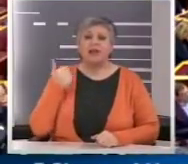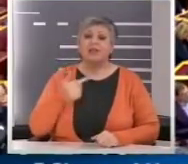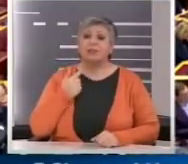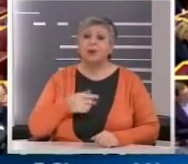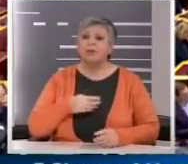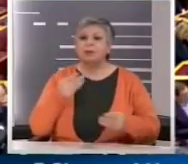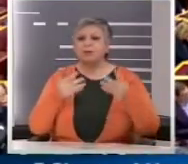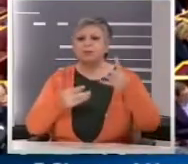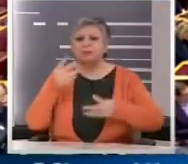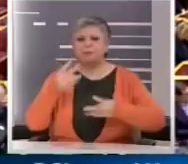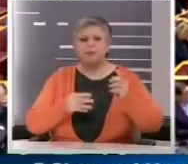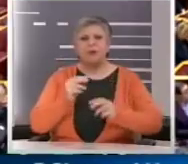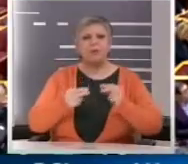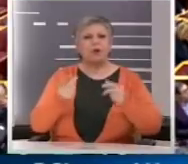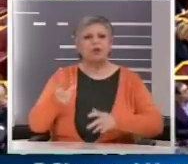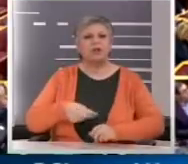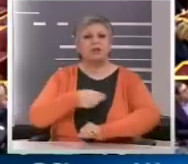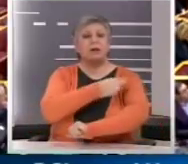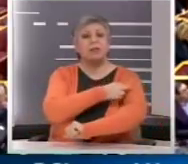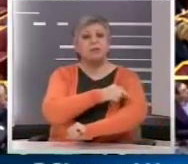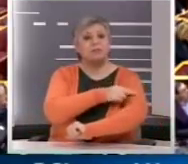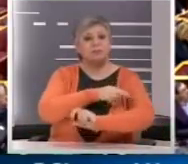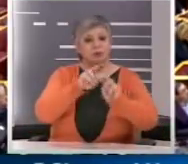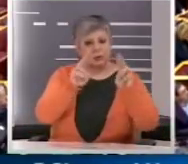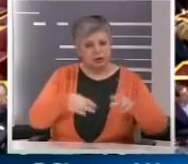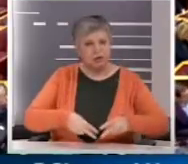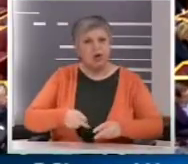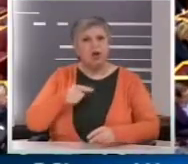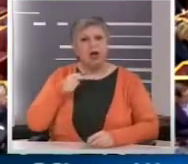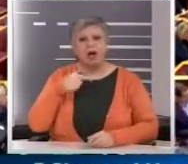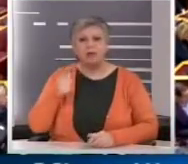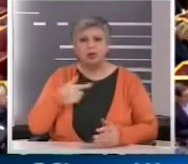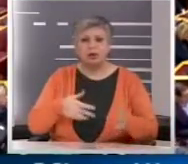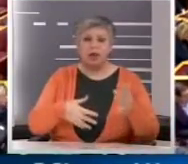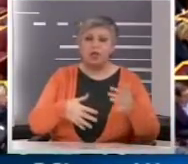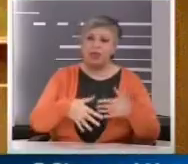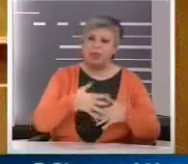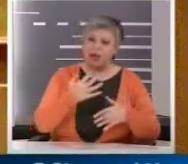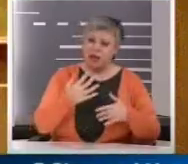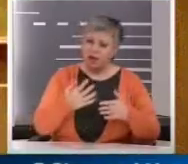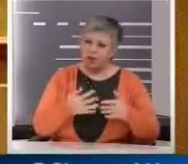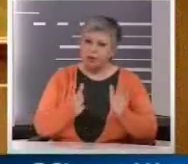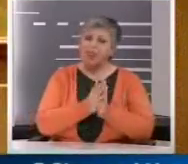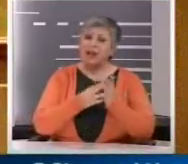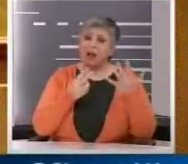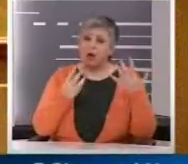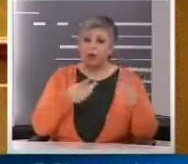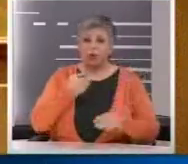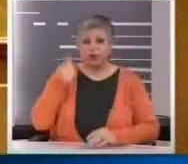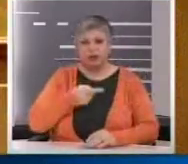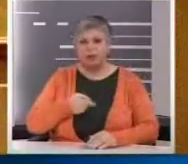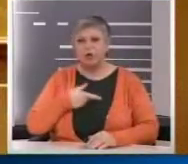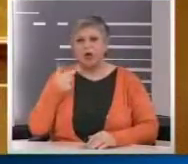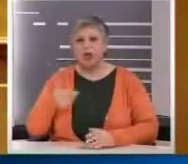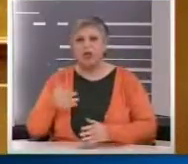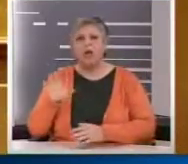και που κάποιες κλινικές παίρνανε 7% clawback και κάποιες άλλες παίρνανε 50%. Και που το ισορροπήσαμε αυτό, γιατί κάνουμε δίκαιη